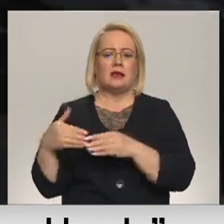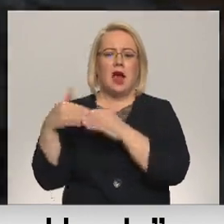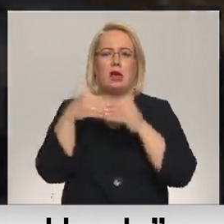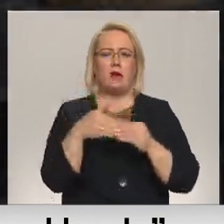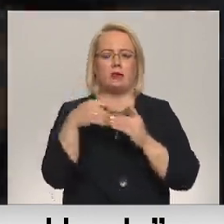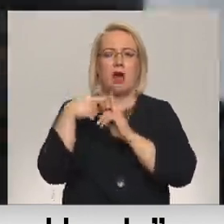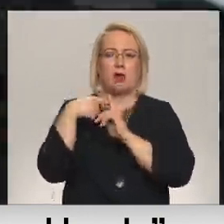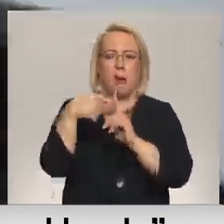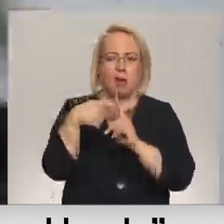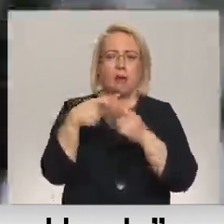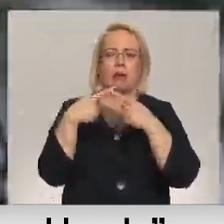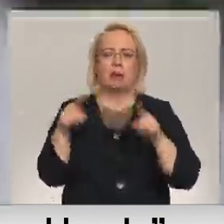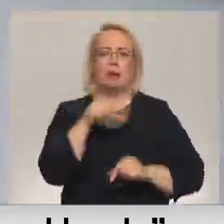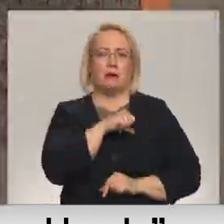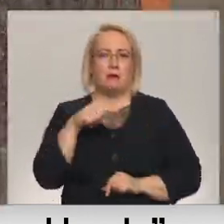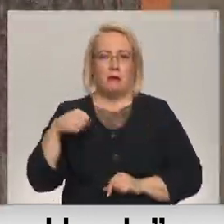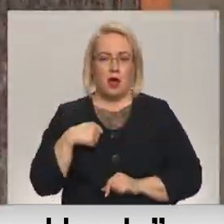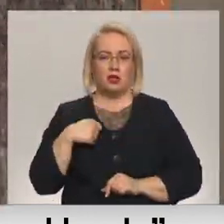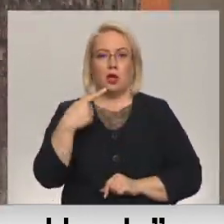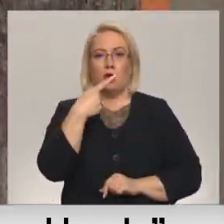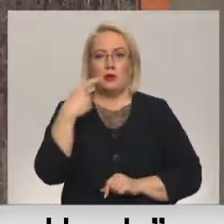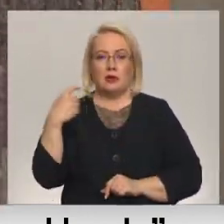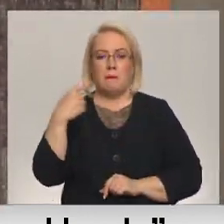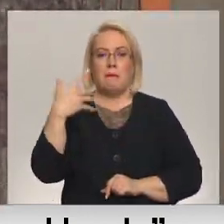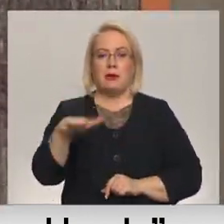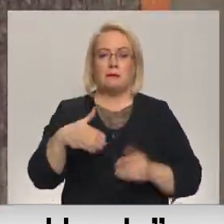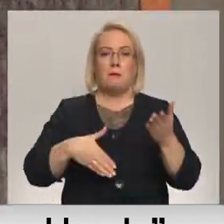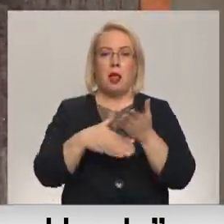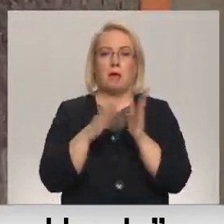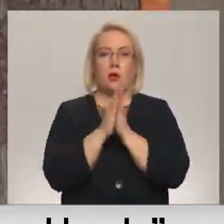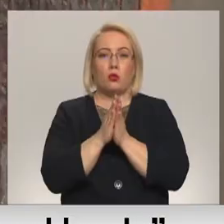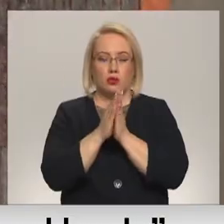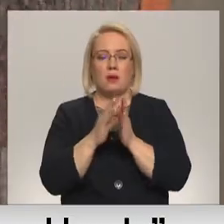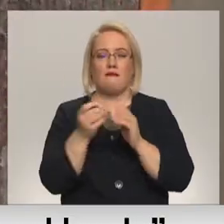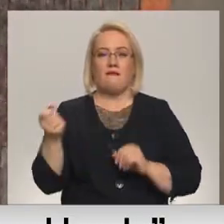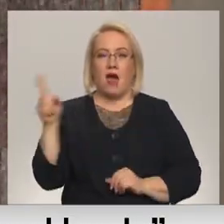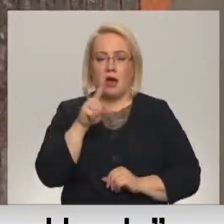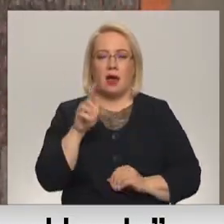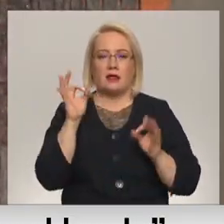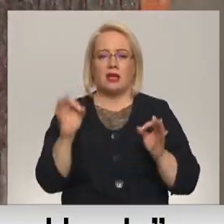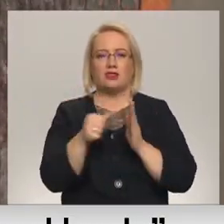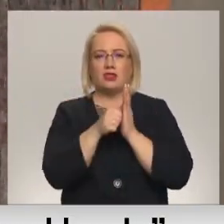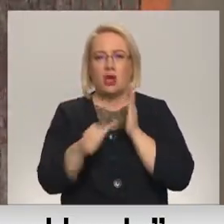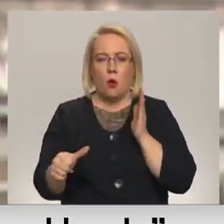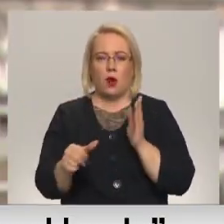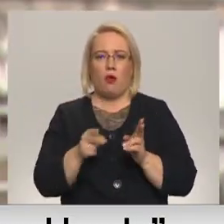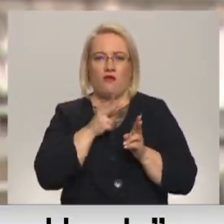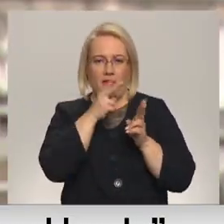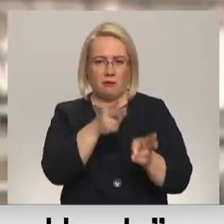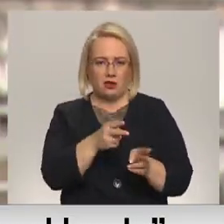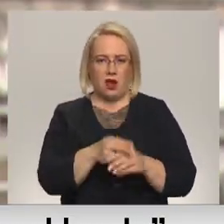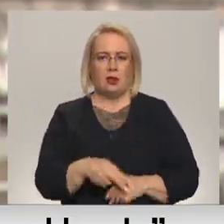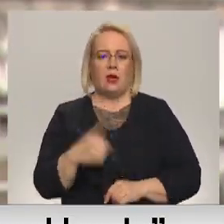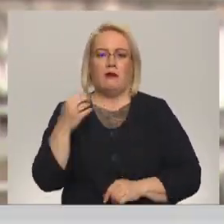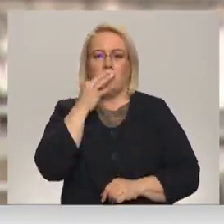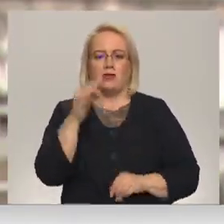neatliekamo palīdzību, citi paši. No 150 palīdzības lūdzējiem lielākais vairākums ir ar caureju un vēmšanu. Zarnu